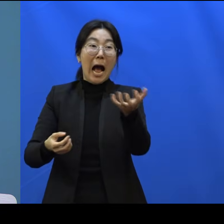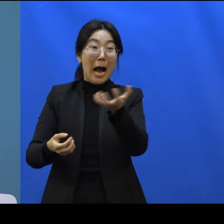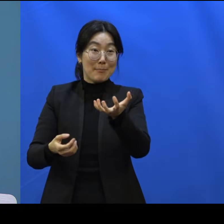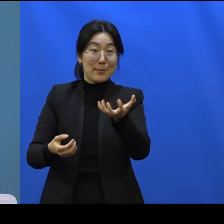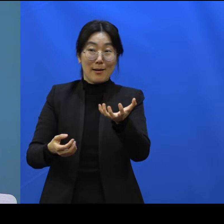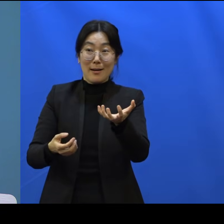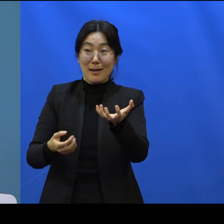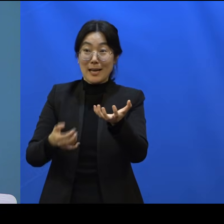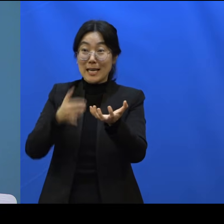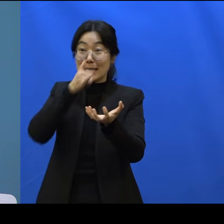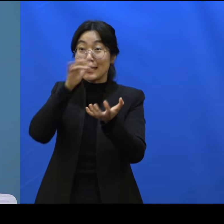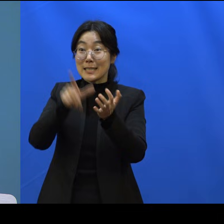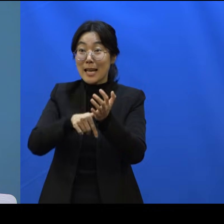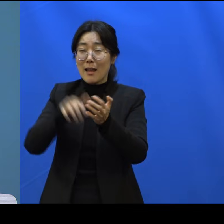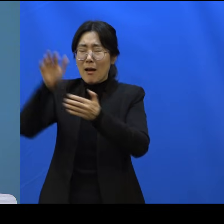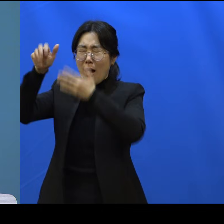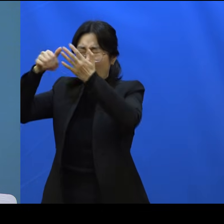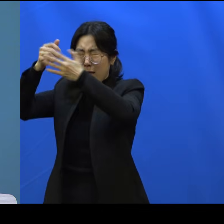진실해지잖아요. 그죠?